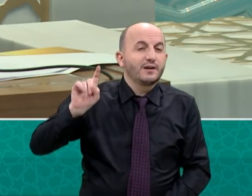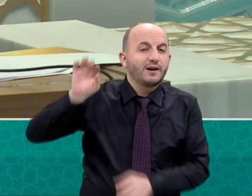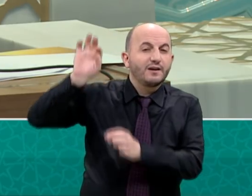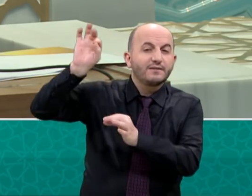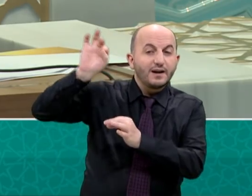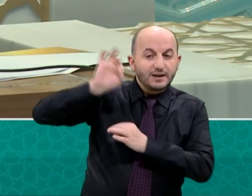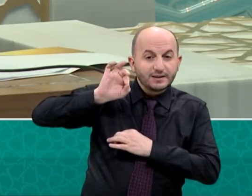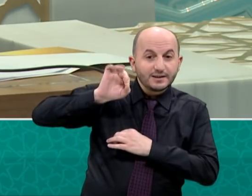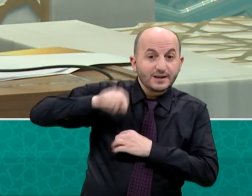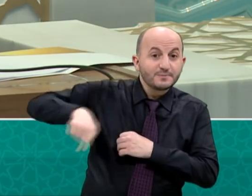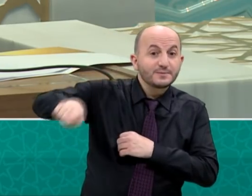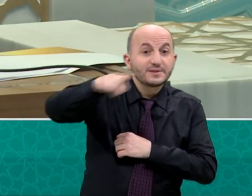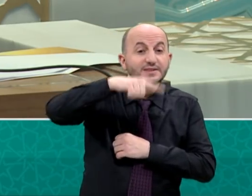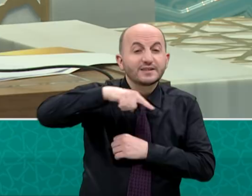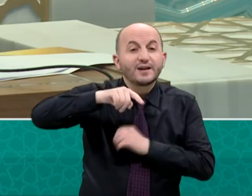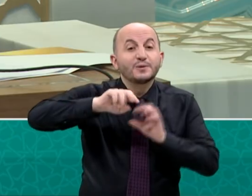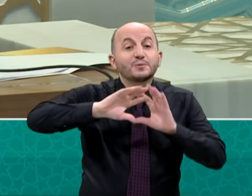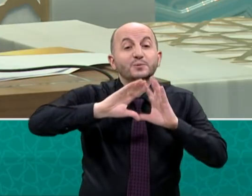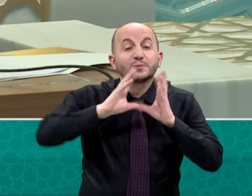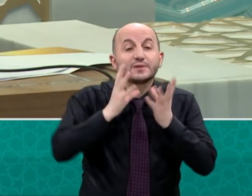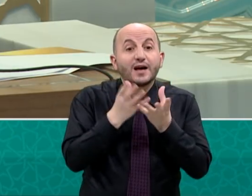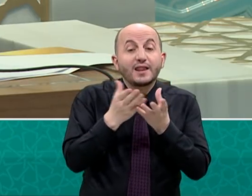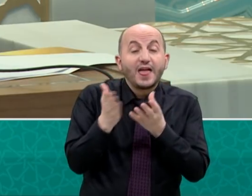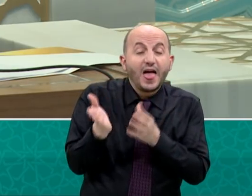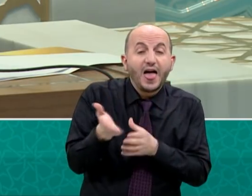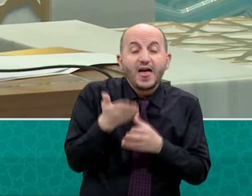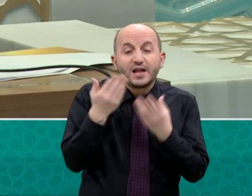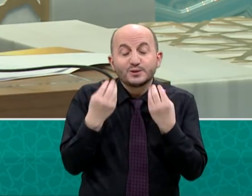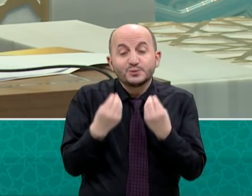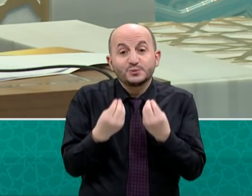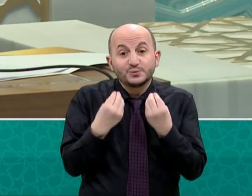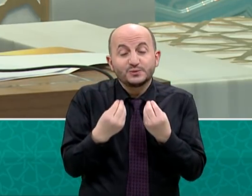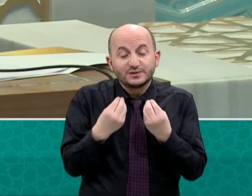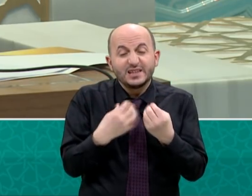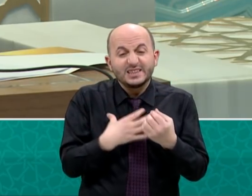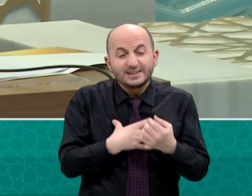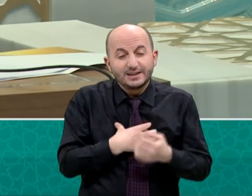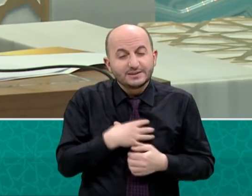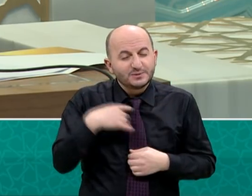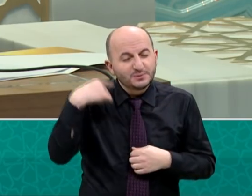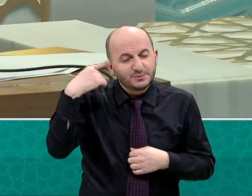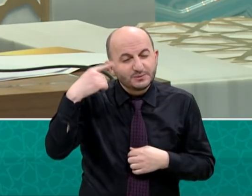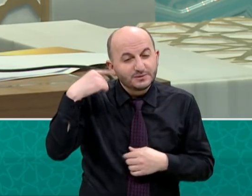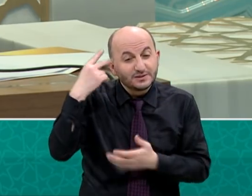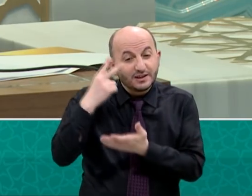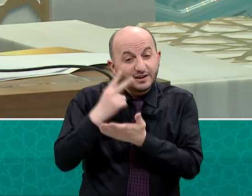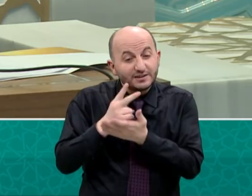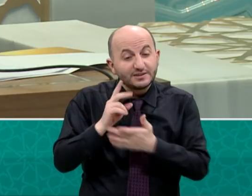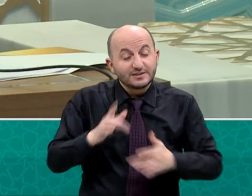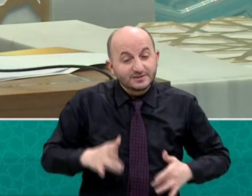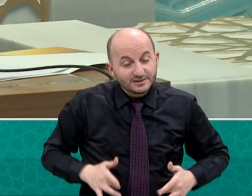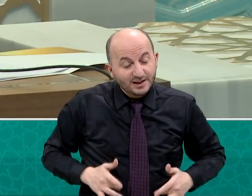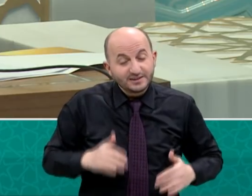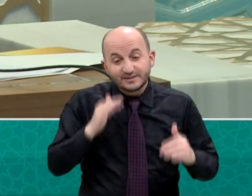ile bize bu dünyanın en güzel kendi iradesine ve muradına ve rızasına